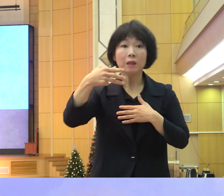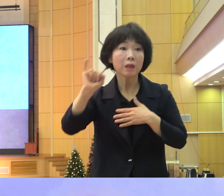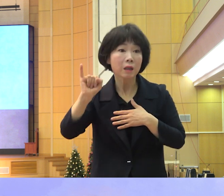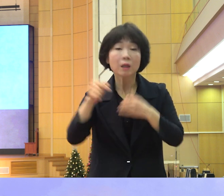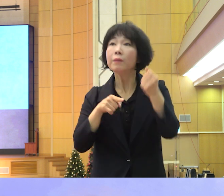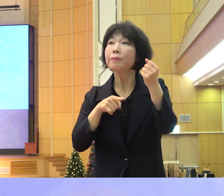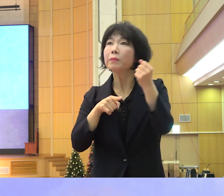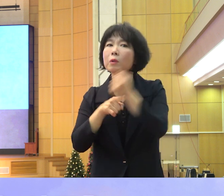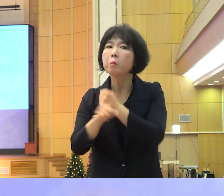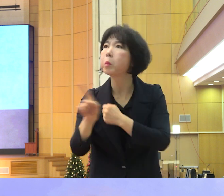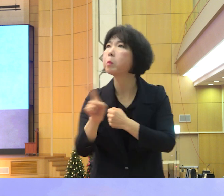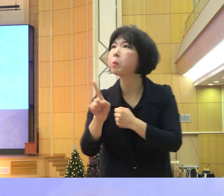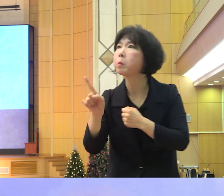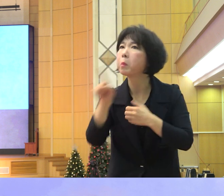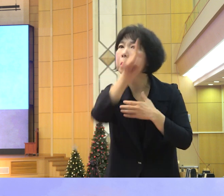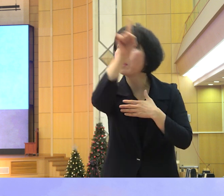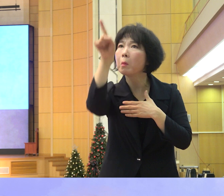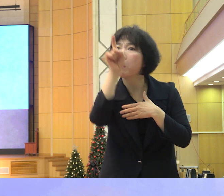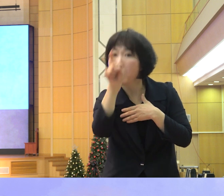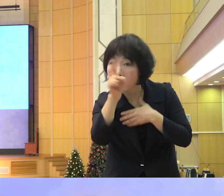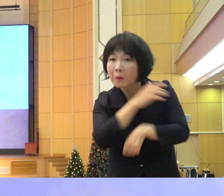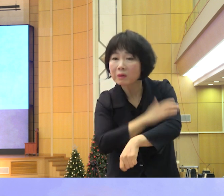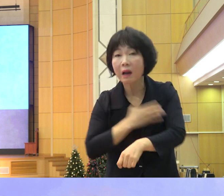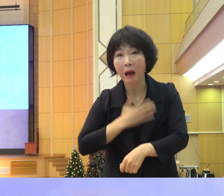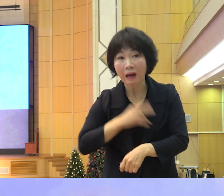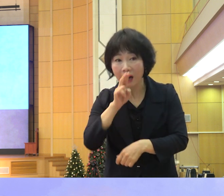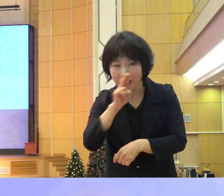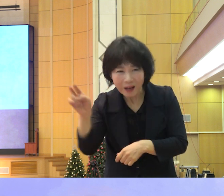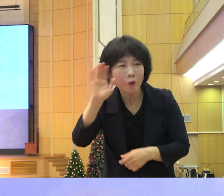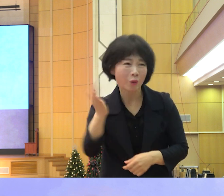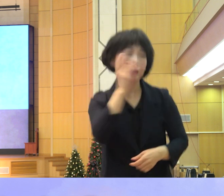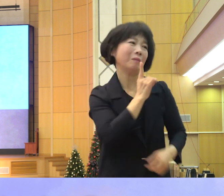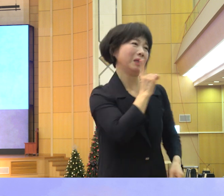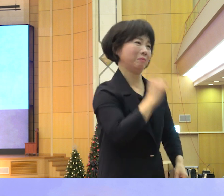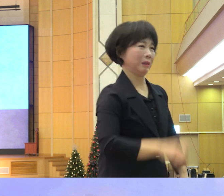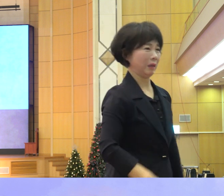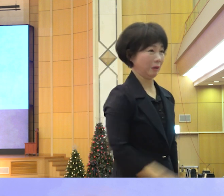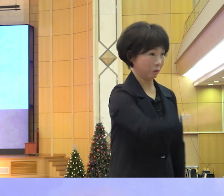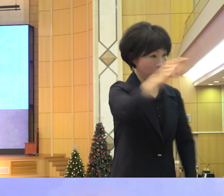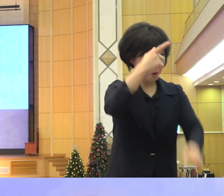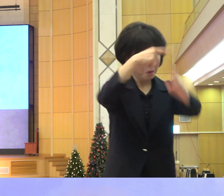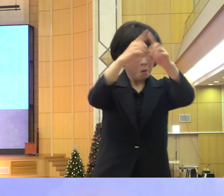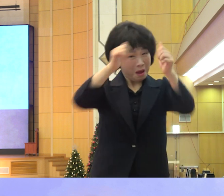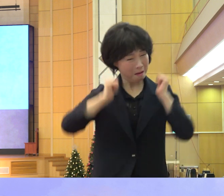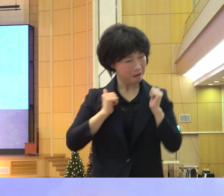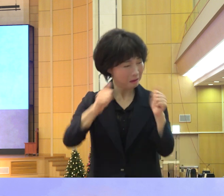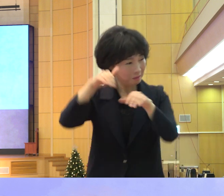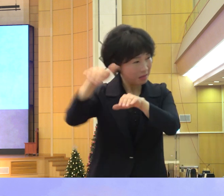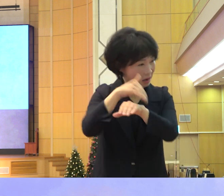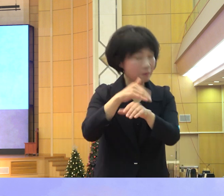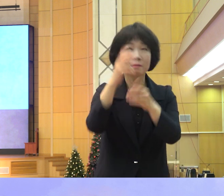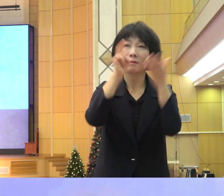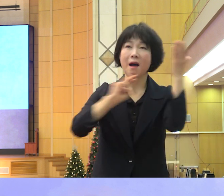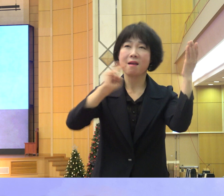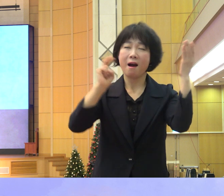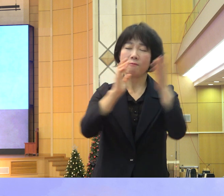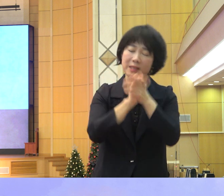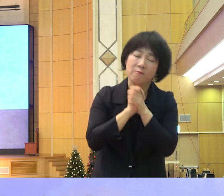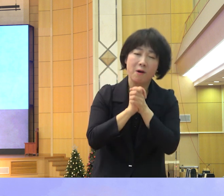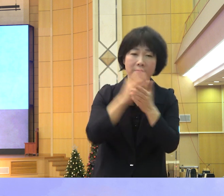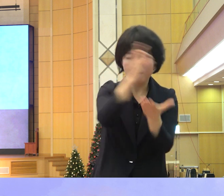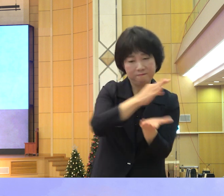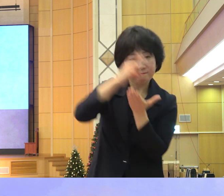나와서 물론 예배도 드리고 기도도 하고 찬양도 하고 헌금도 하고